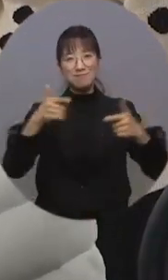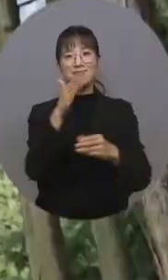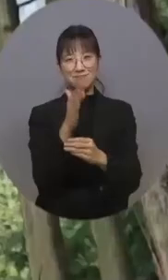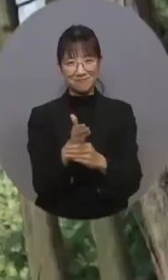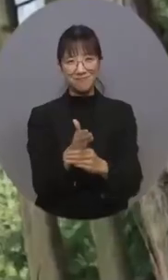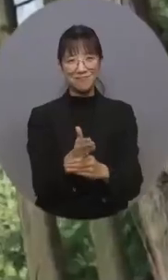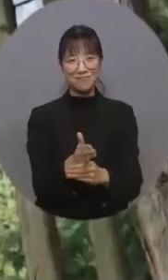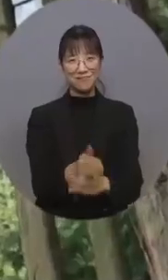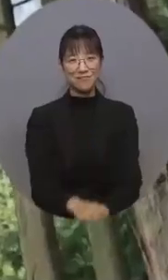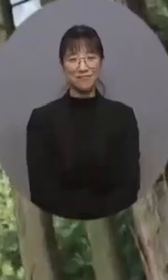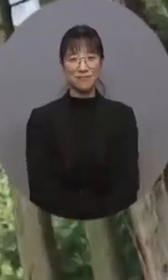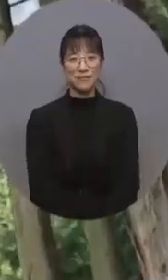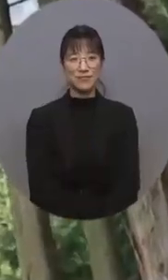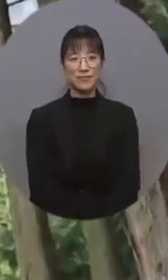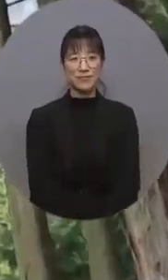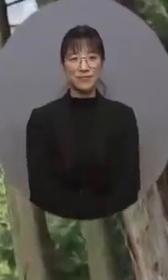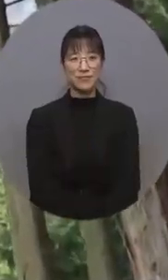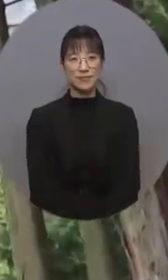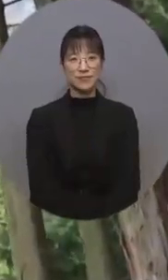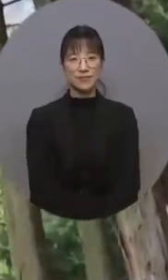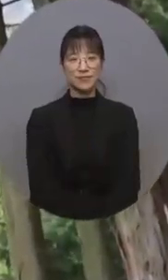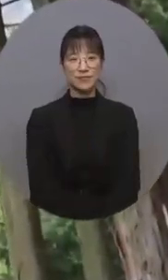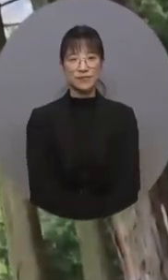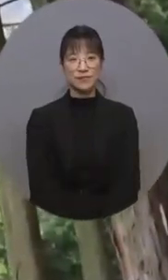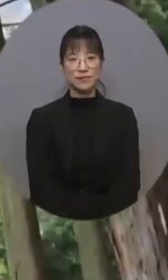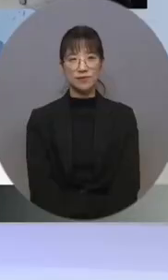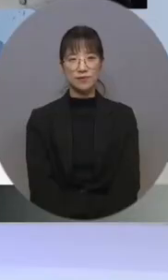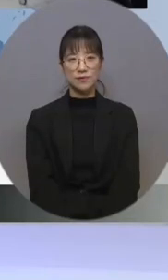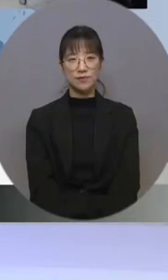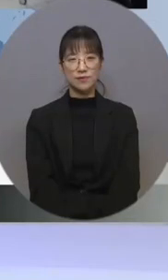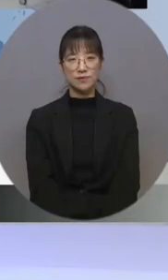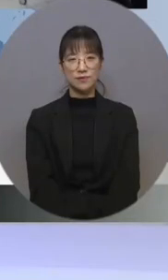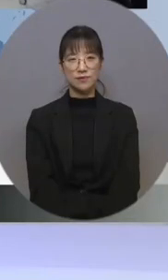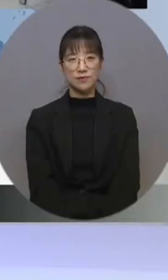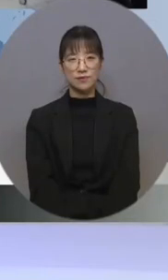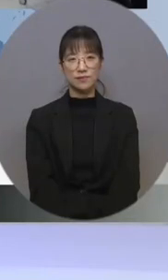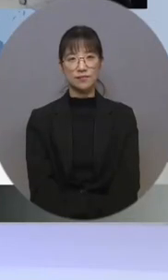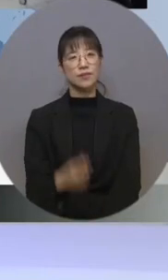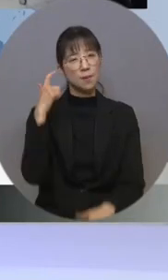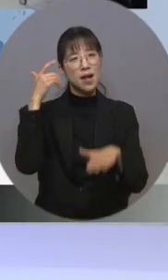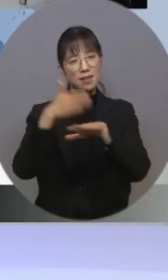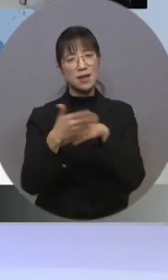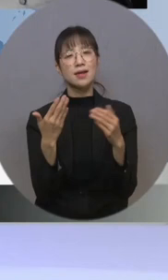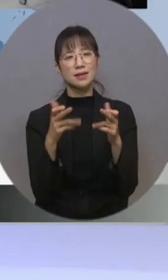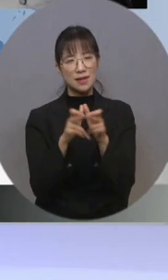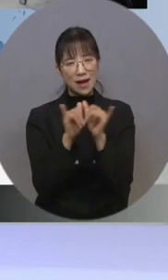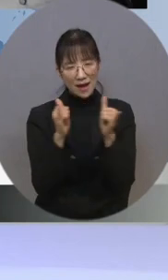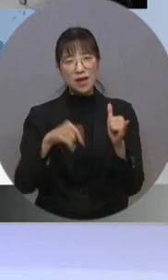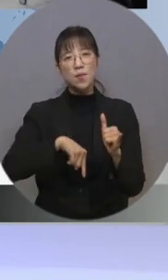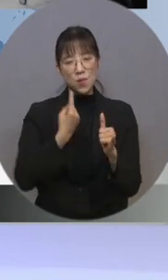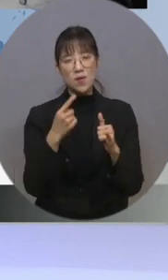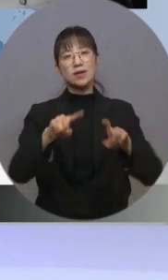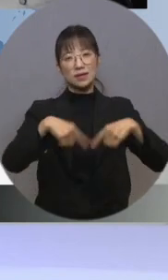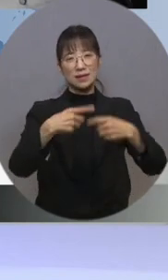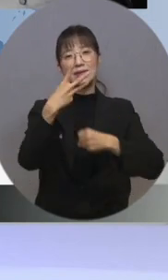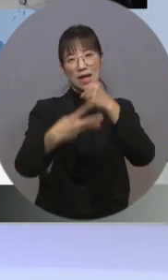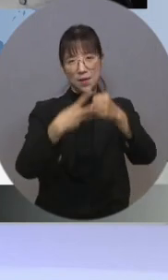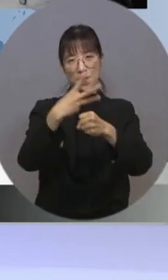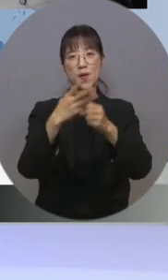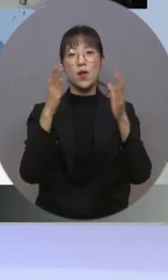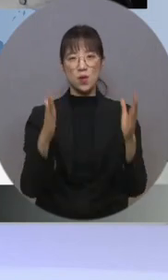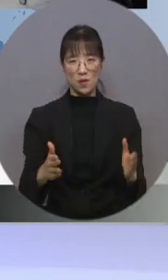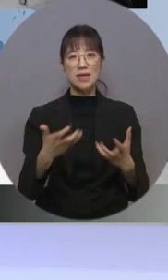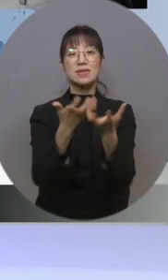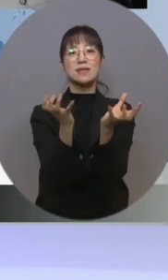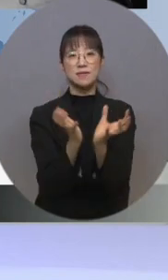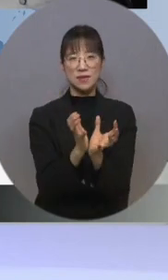있습니다. 복지TV 뉴스 김정현입니다. 발달장애인 당사자가 참여해 3년간 진행된